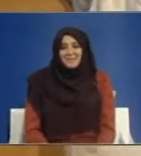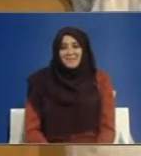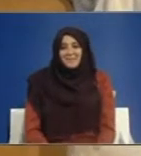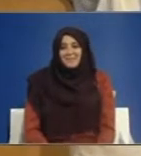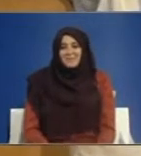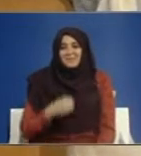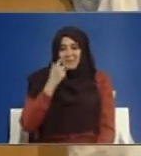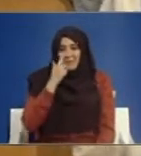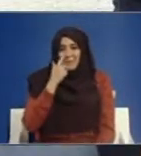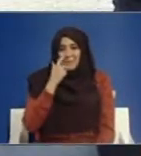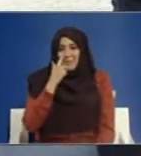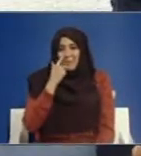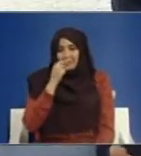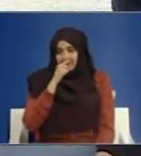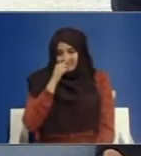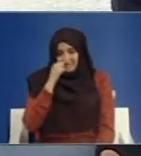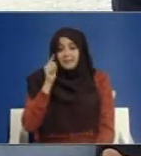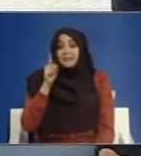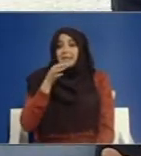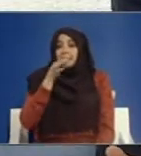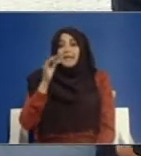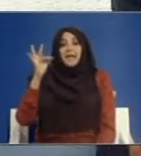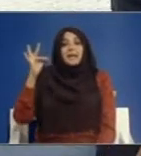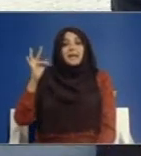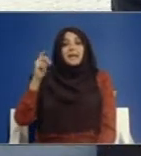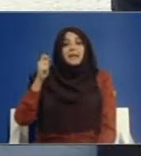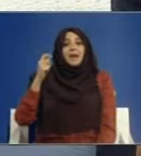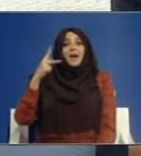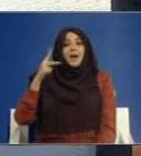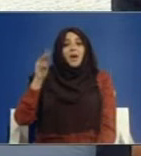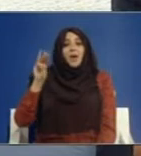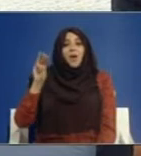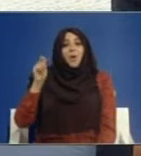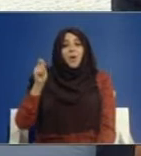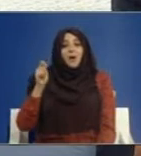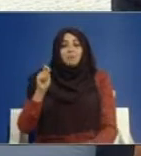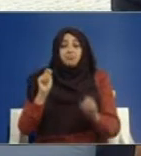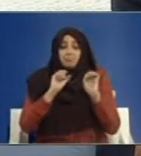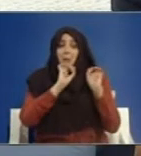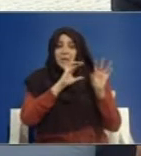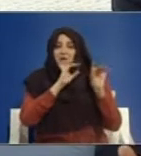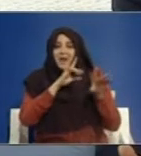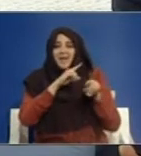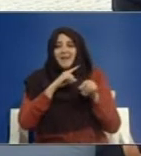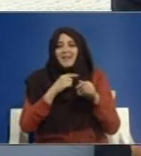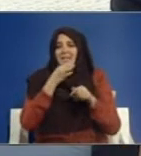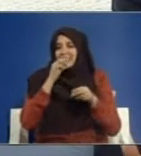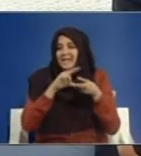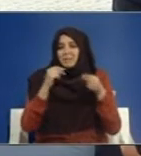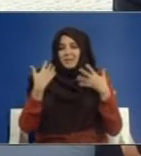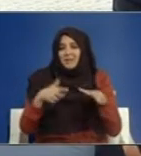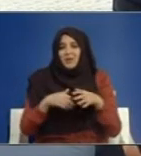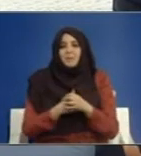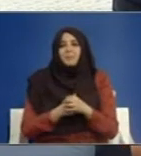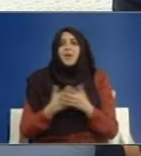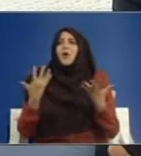شيخ محمد، التقوى هذه التي شرحها شيخنا بهذا التفصيل ما شاء الله، كيف يمكن الوصول إلى